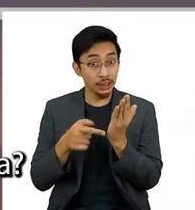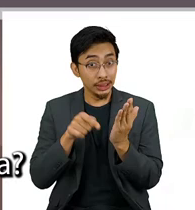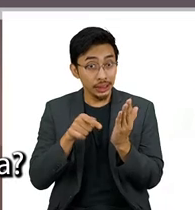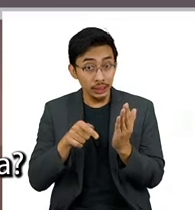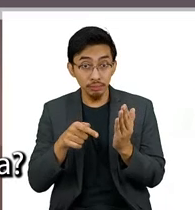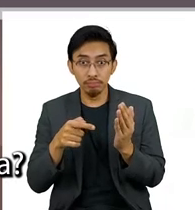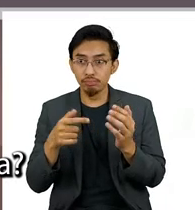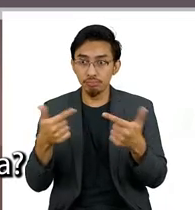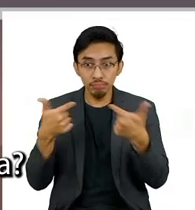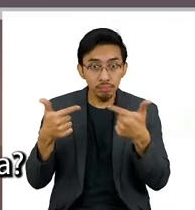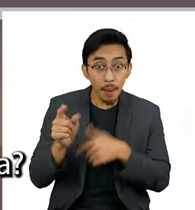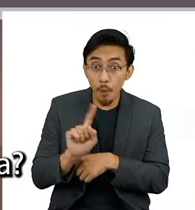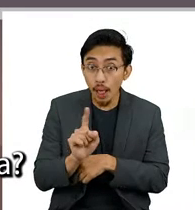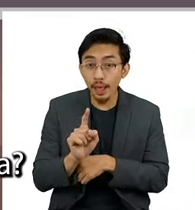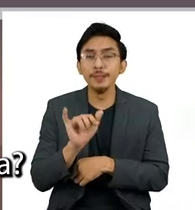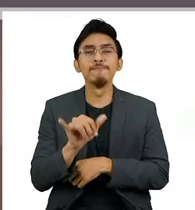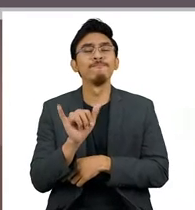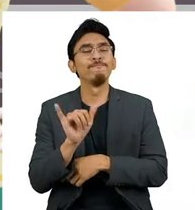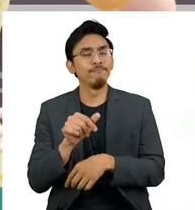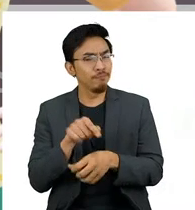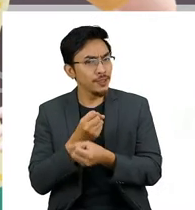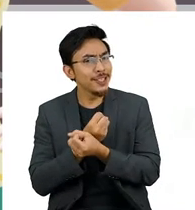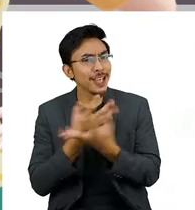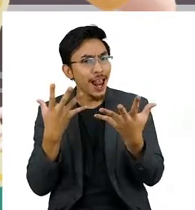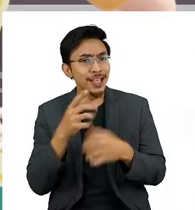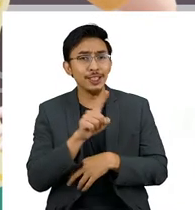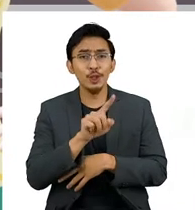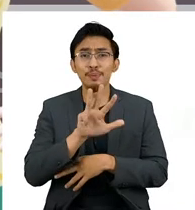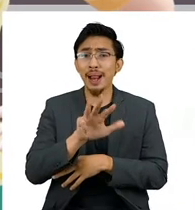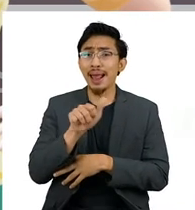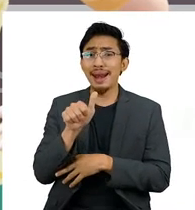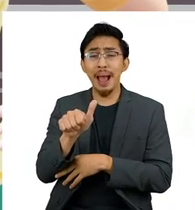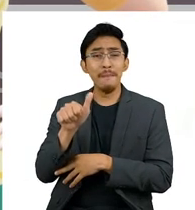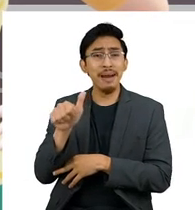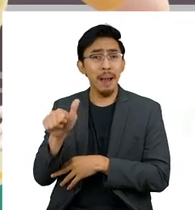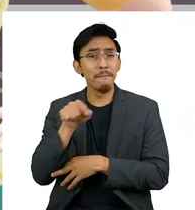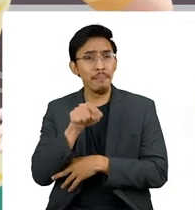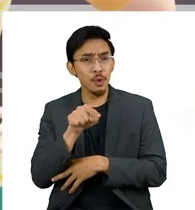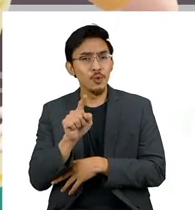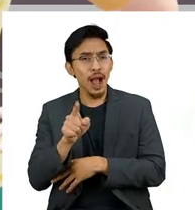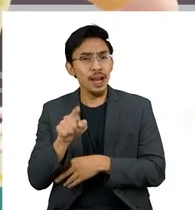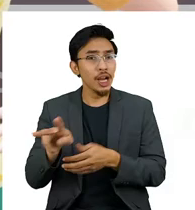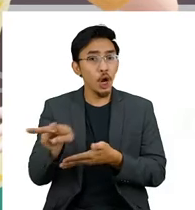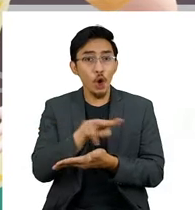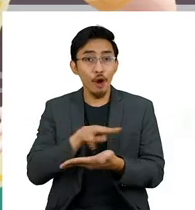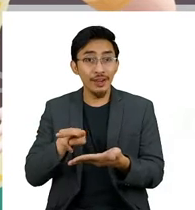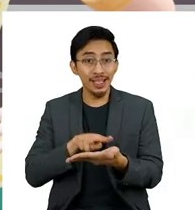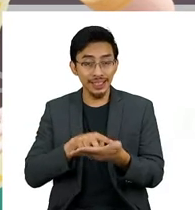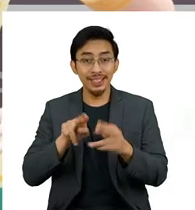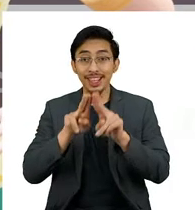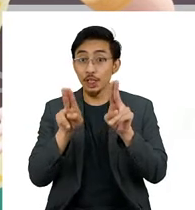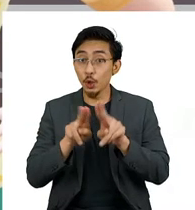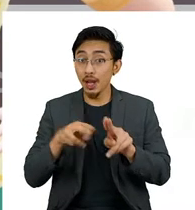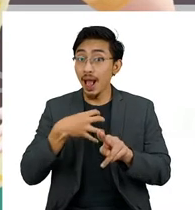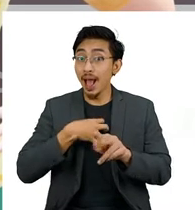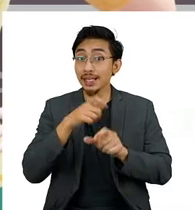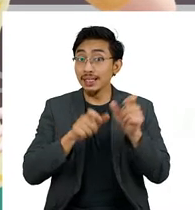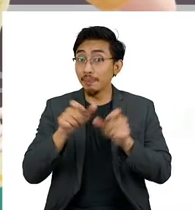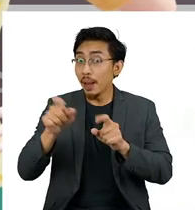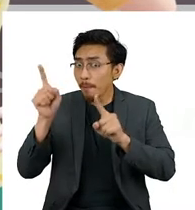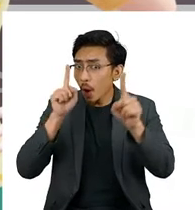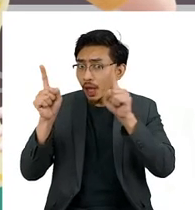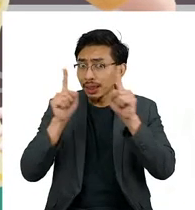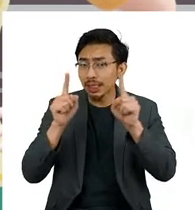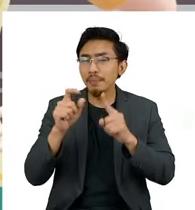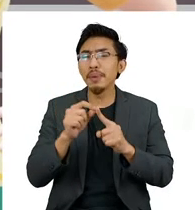gangguan saat menggunakan teknologi digital ya? Iya, dan ini makin jelas. Di tahun 1966 dengan adanya Konvensi